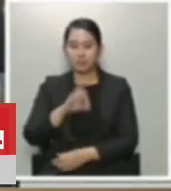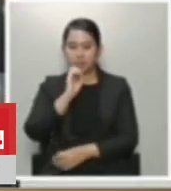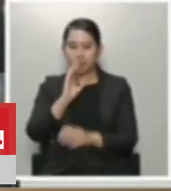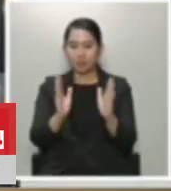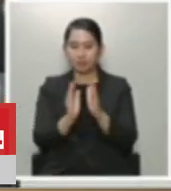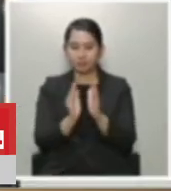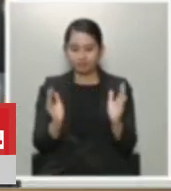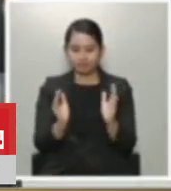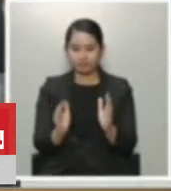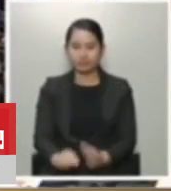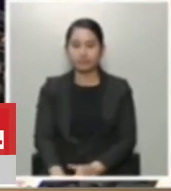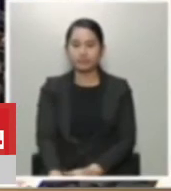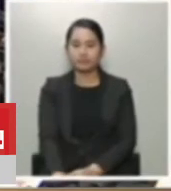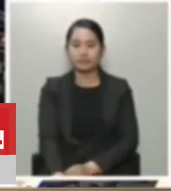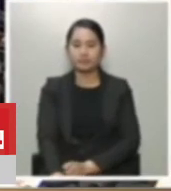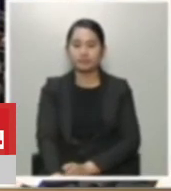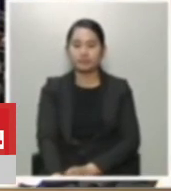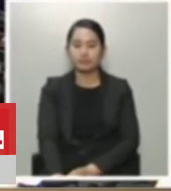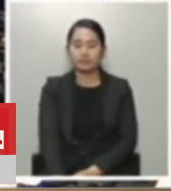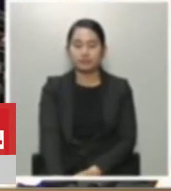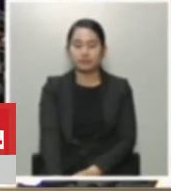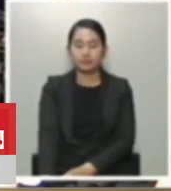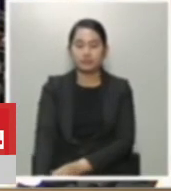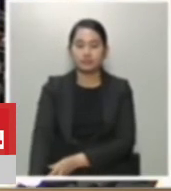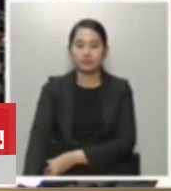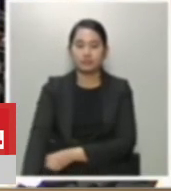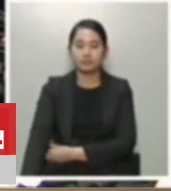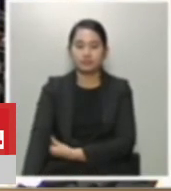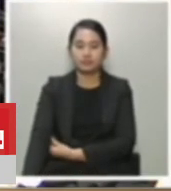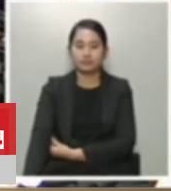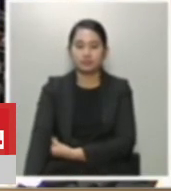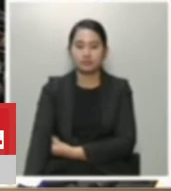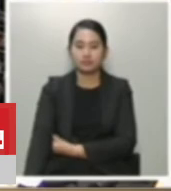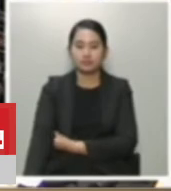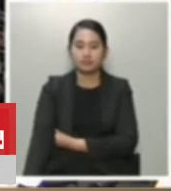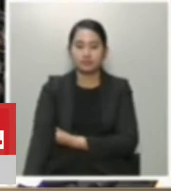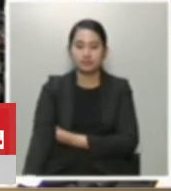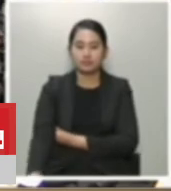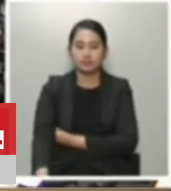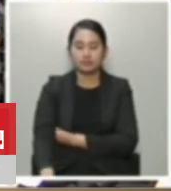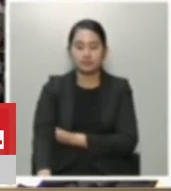านครับ เชิญท่านศรีนวลครับ